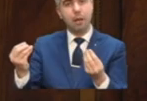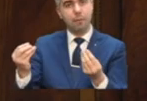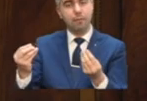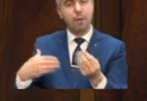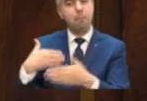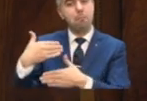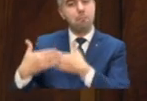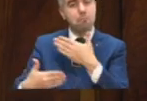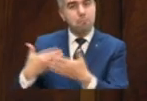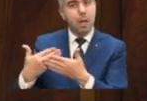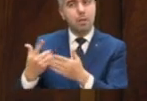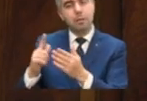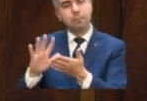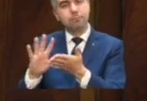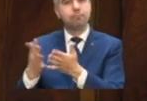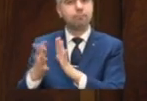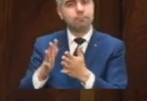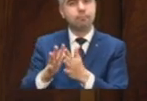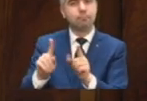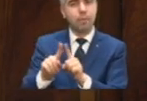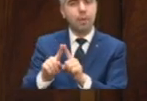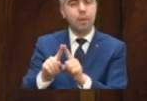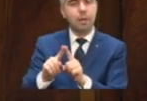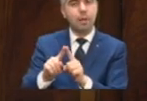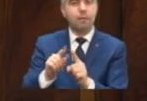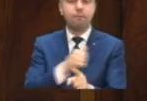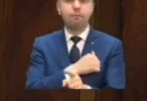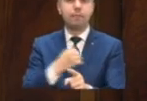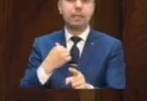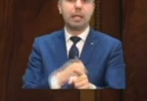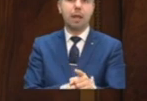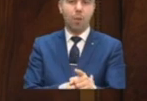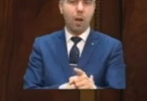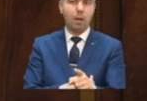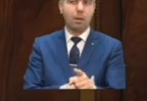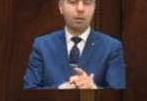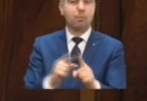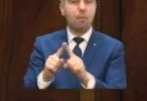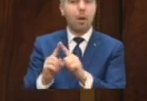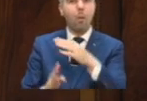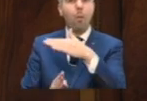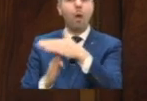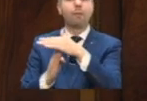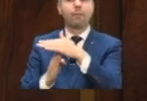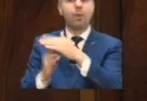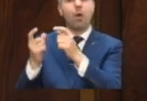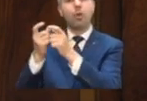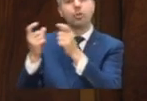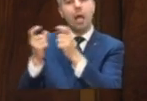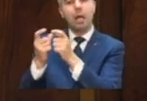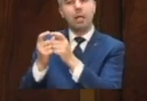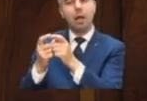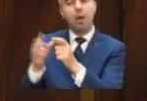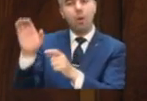بعض الأجهزة كانت تصطنع في الصين وجعلوا هما كيوقفوا لوزينات ديالهم في أوروبا أو في